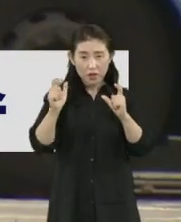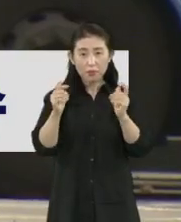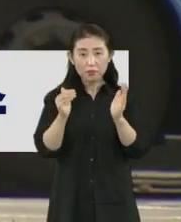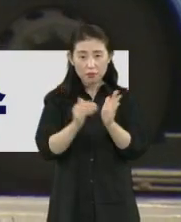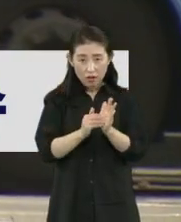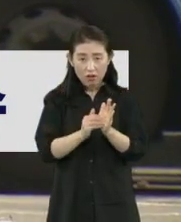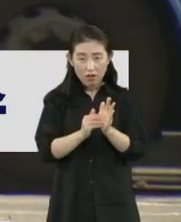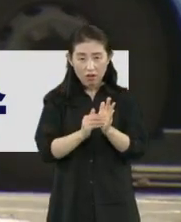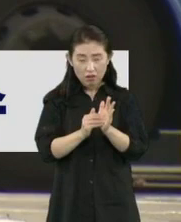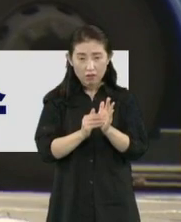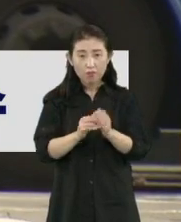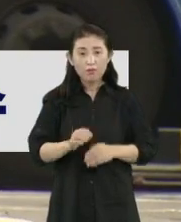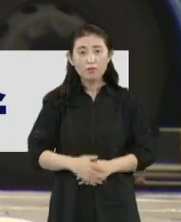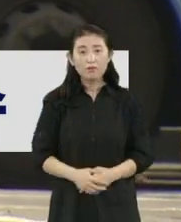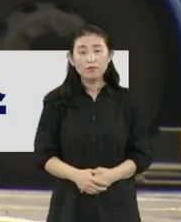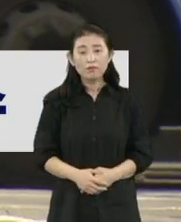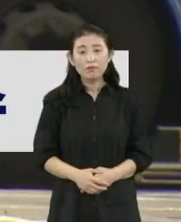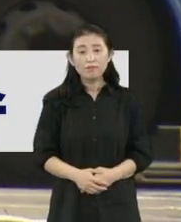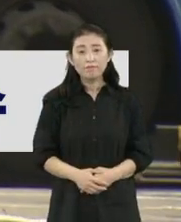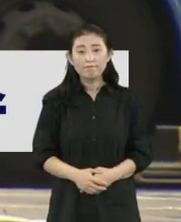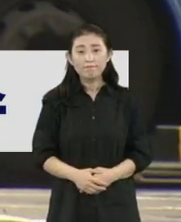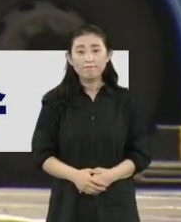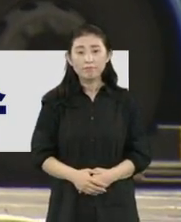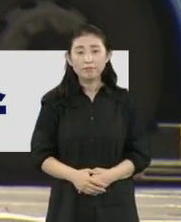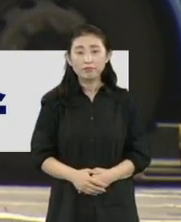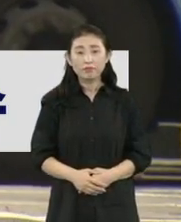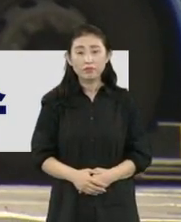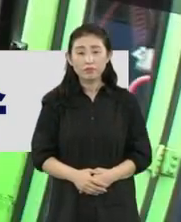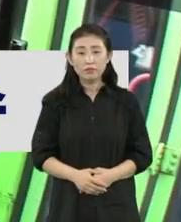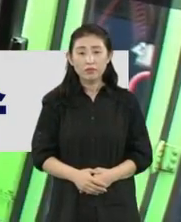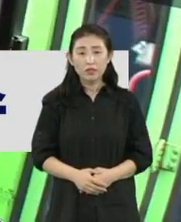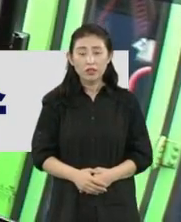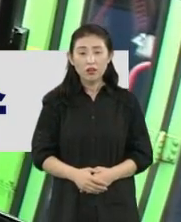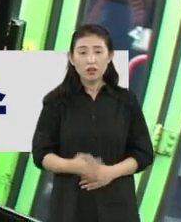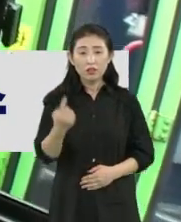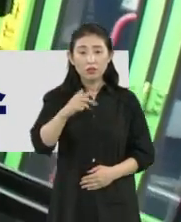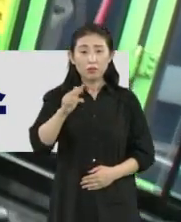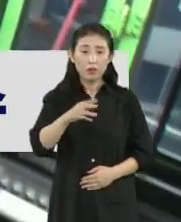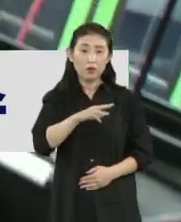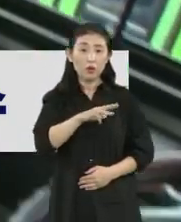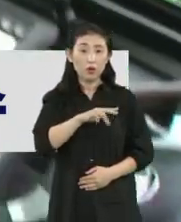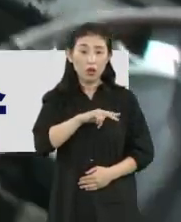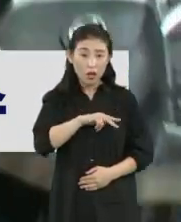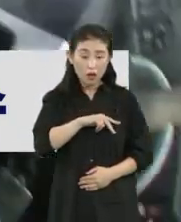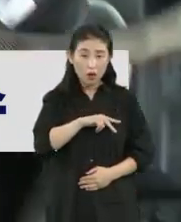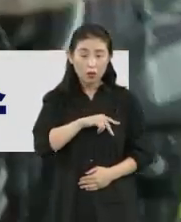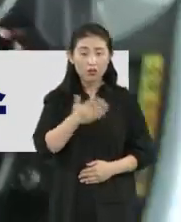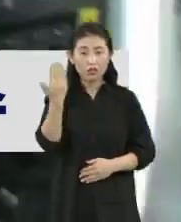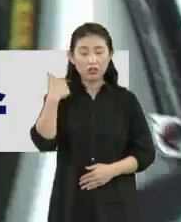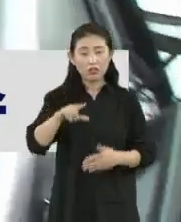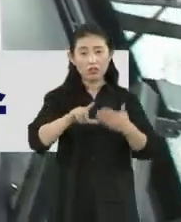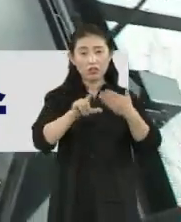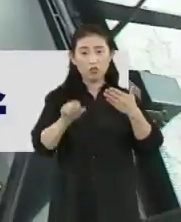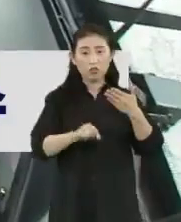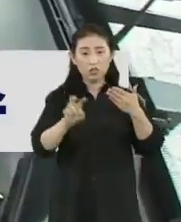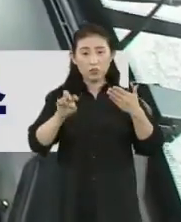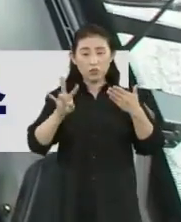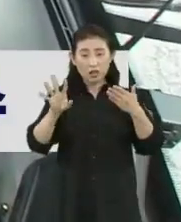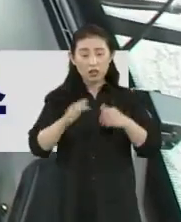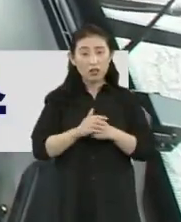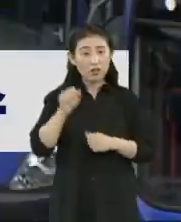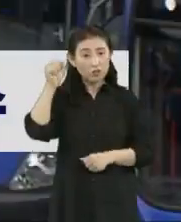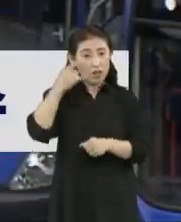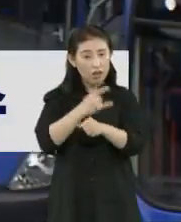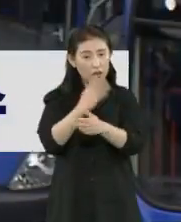열고 강경 입장을 고수했습니다. 노조 13개 지부 1,800명 조합원은 지난 24일 쟁의행위